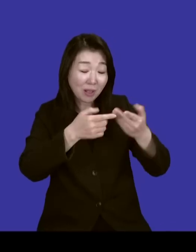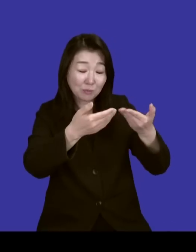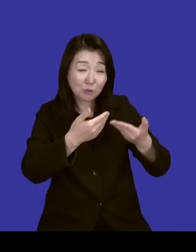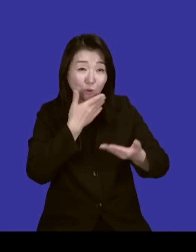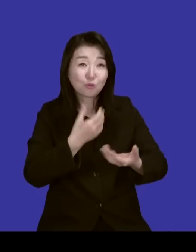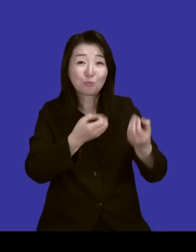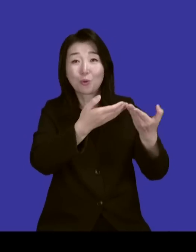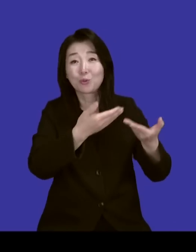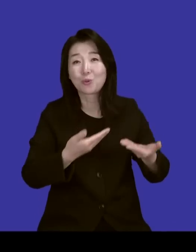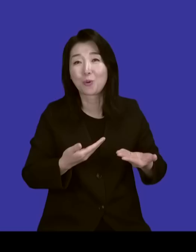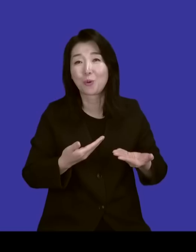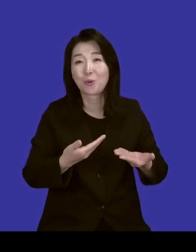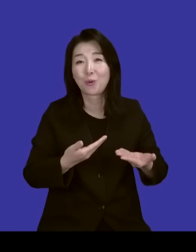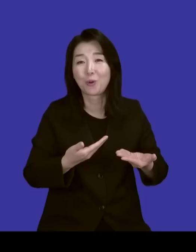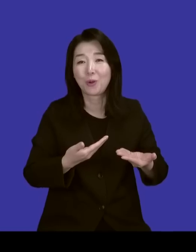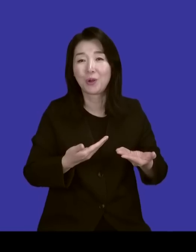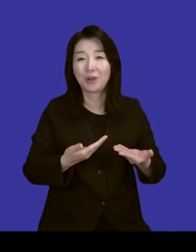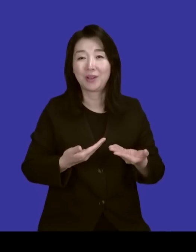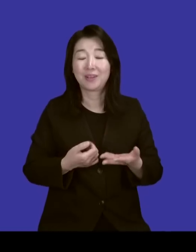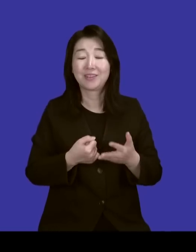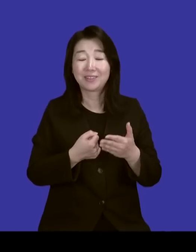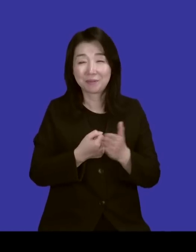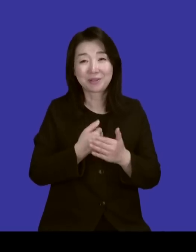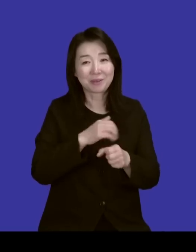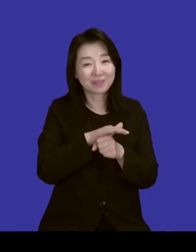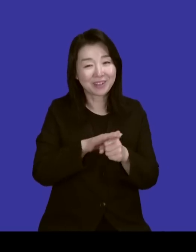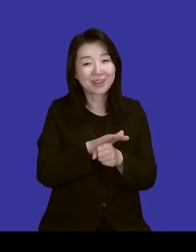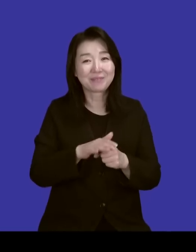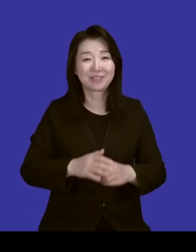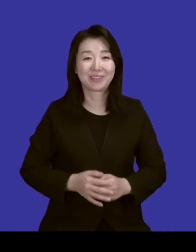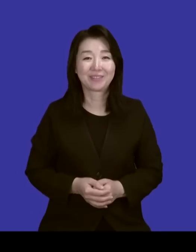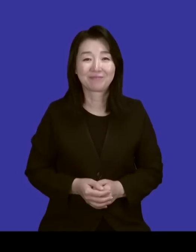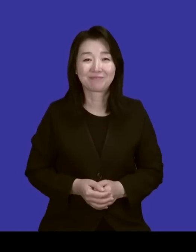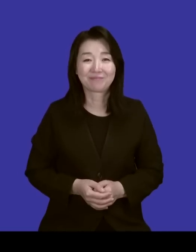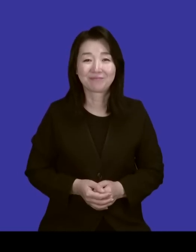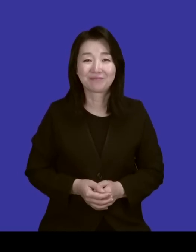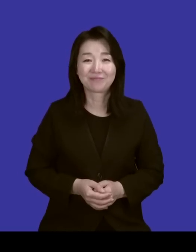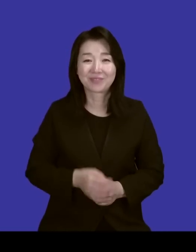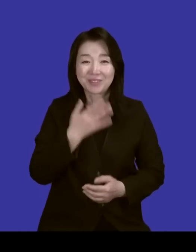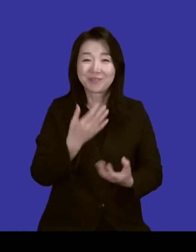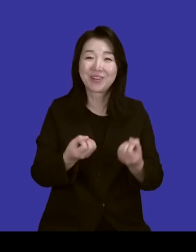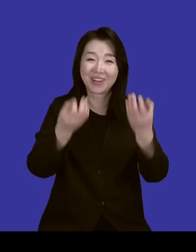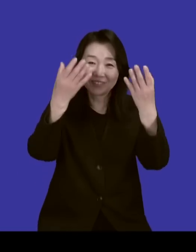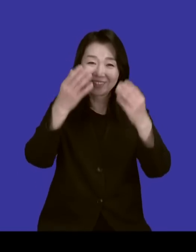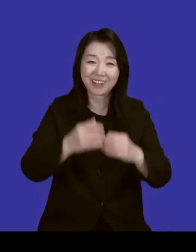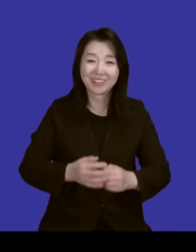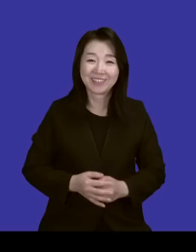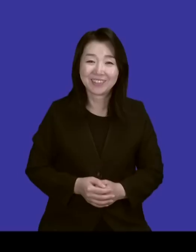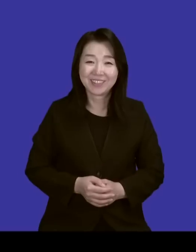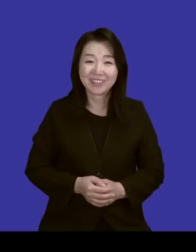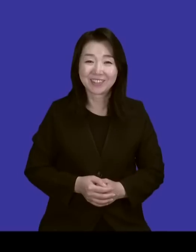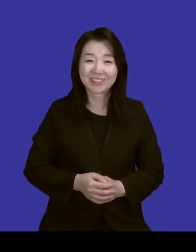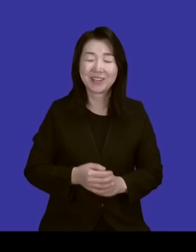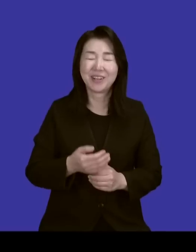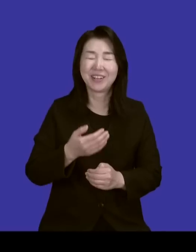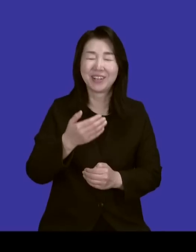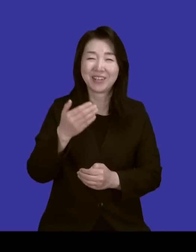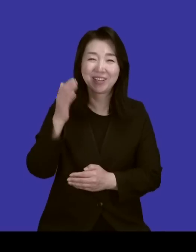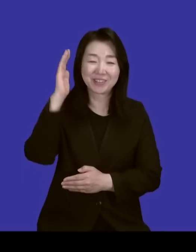이렇게 해주시니까 정말 사랑합니다. 정말 사랑하는데 아까 그거는 좀